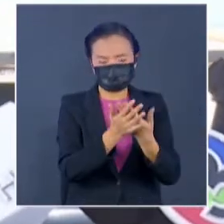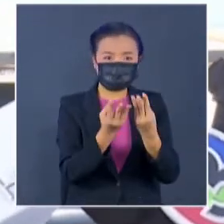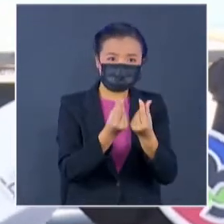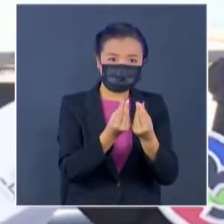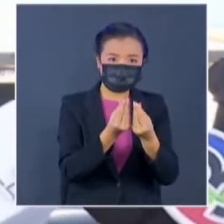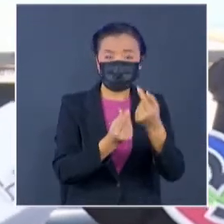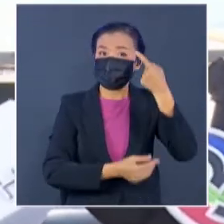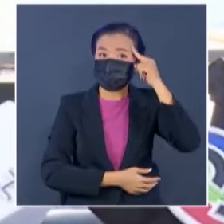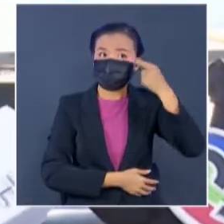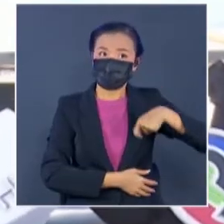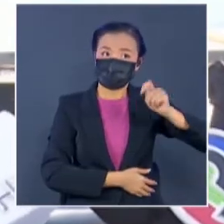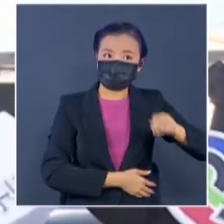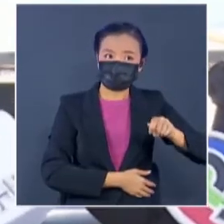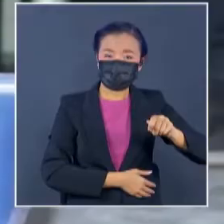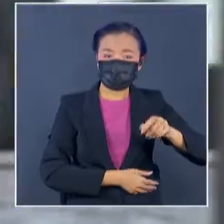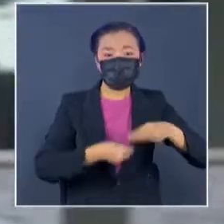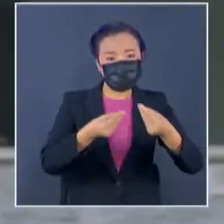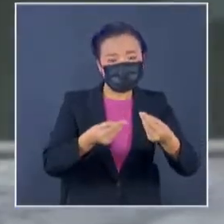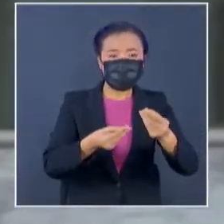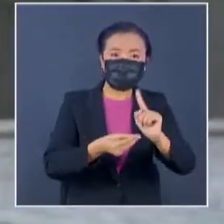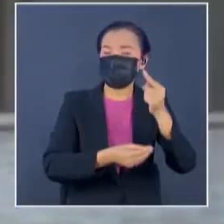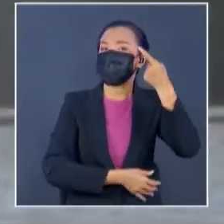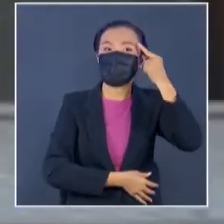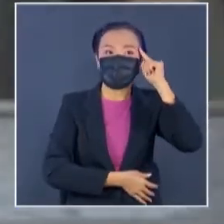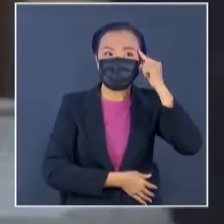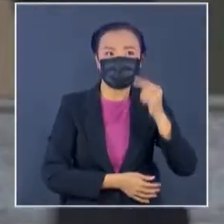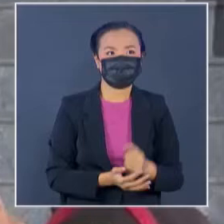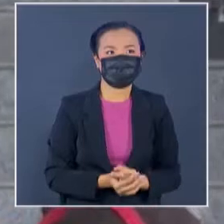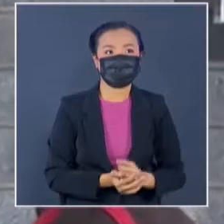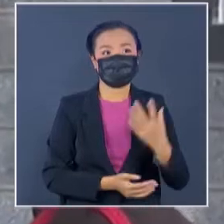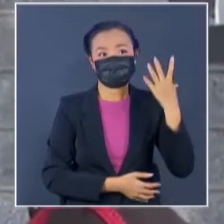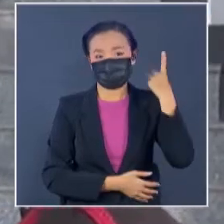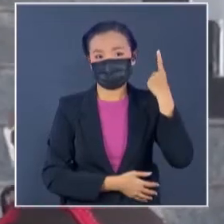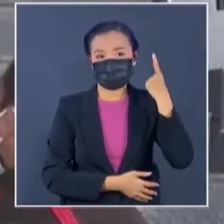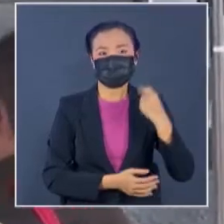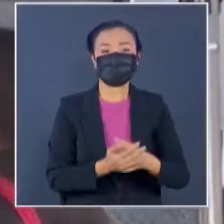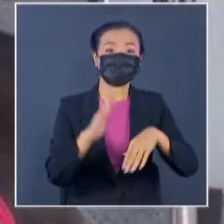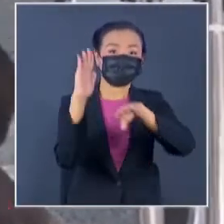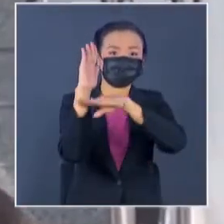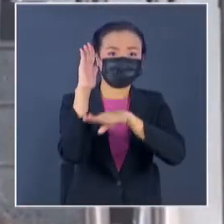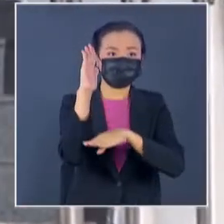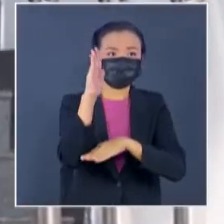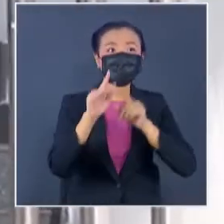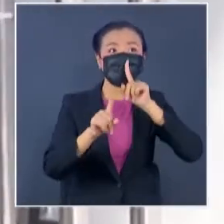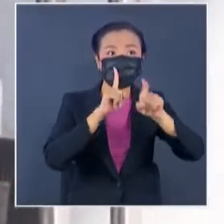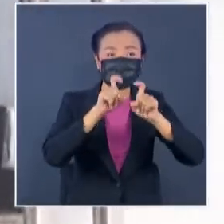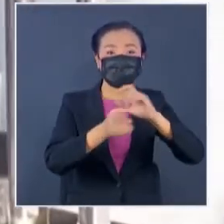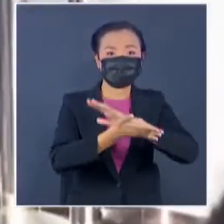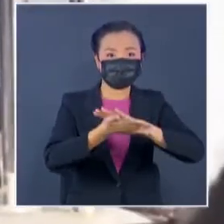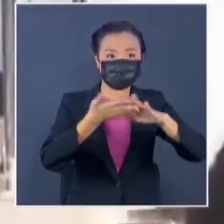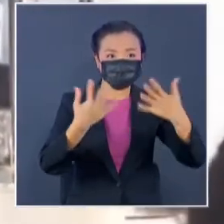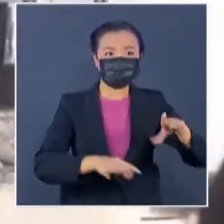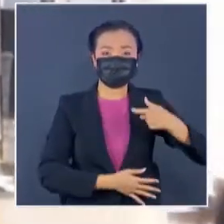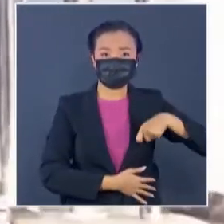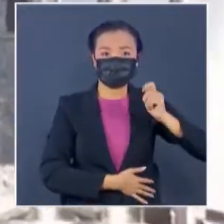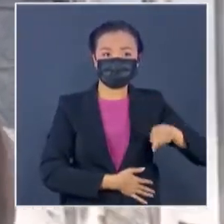าลจะเมตตาครอบครัวพ่อยังไงเนาะ หลังจากที่เมื่อวานนี้นะครับดำเนินการสอบกันเสร็จเรียบร้อยเนี่ยศาลท่าน